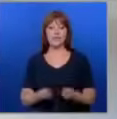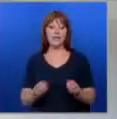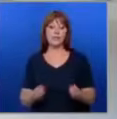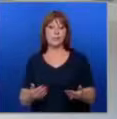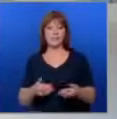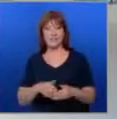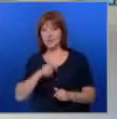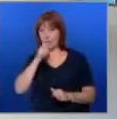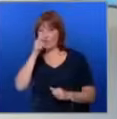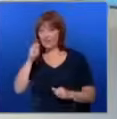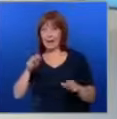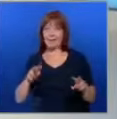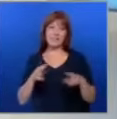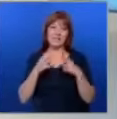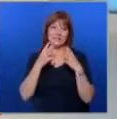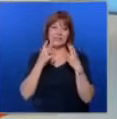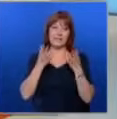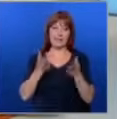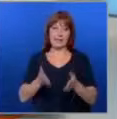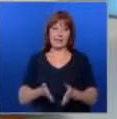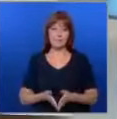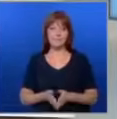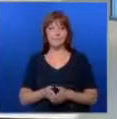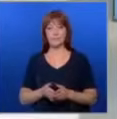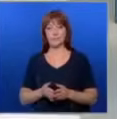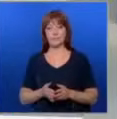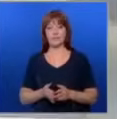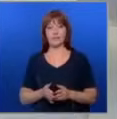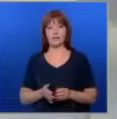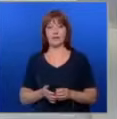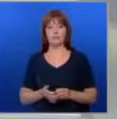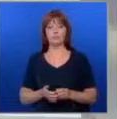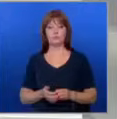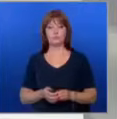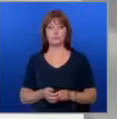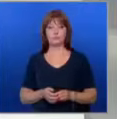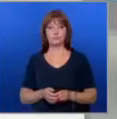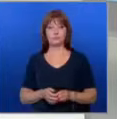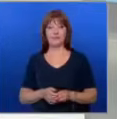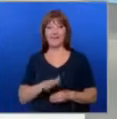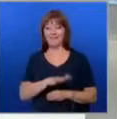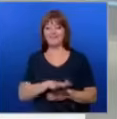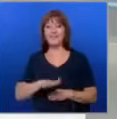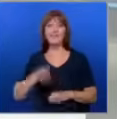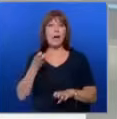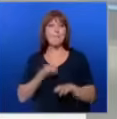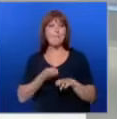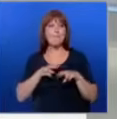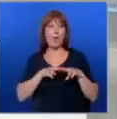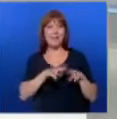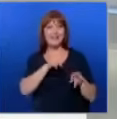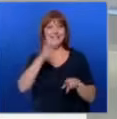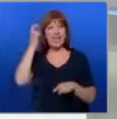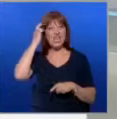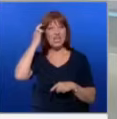Започва централната емисия по света и у нас. Аз съм Аделина Радева. Добър вечер. Аз съм Даниел Чипев. Здравейте. Детска болница в Киев